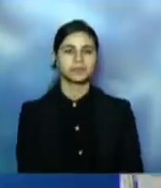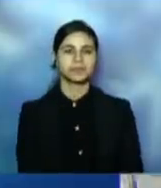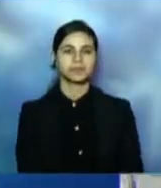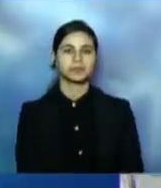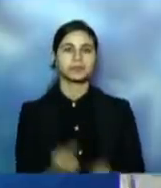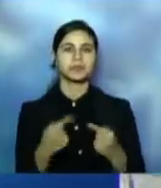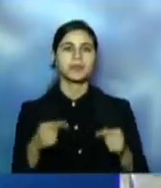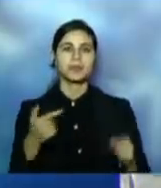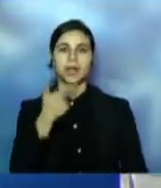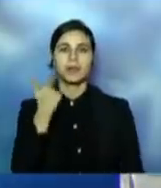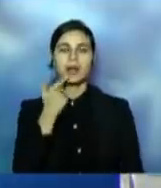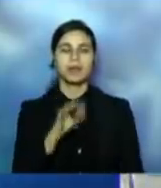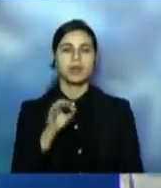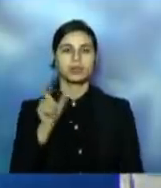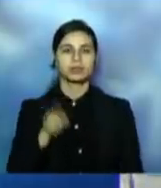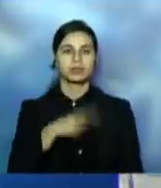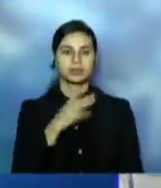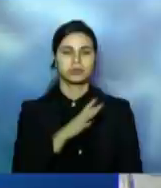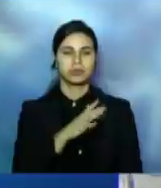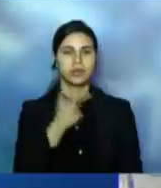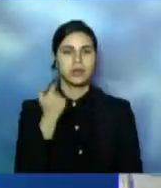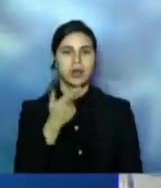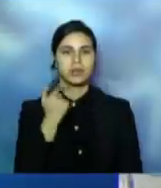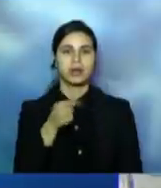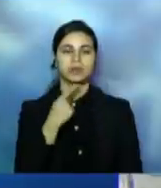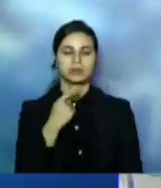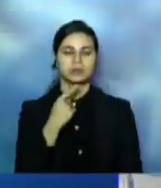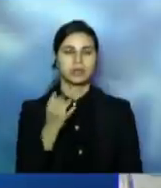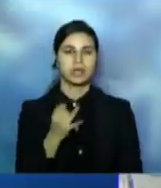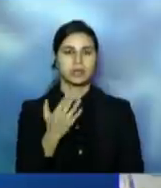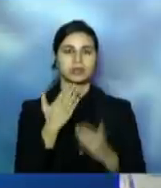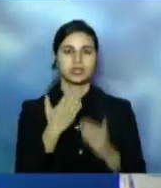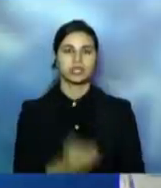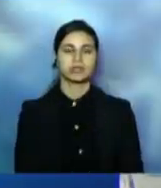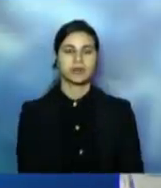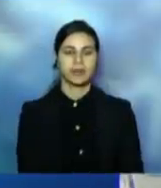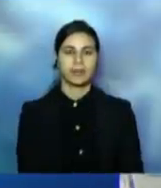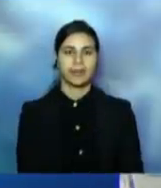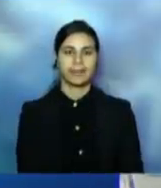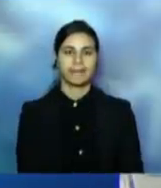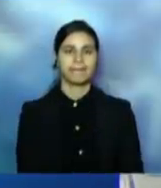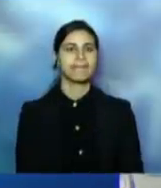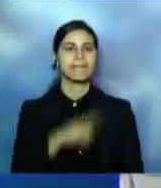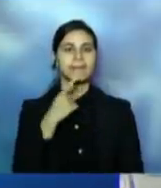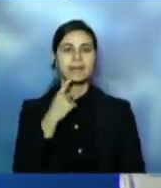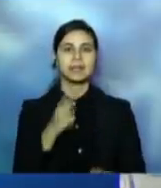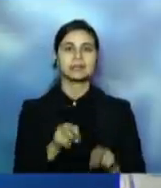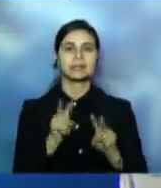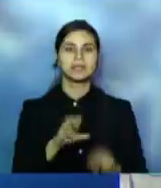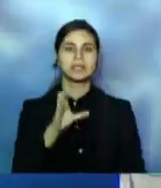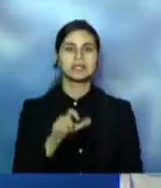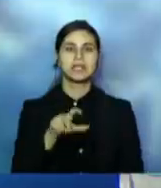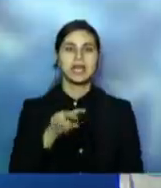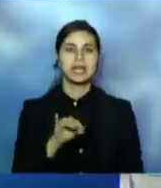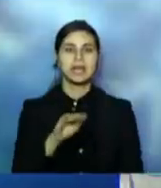სხვადასხვა ფაფებთან დაკავშირებით თქვენ რა აღსენეთ რა ფაფა, შესაბამისად დაისვა კითხვა და მათ შორის საგანგებოდ გამოყვეს სელის